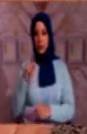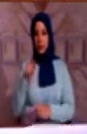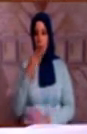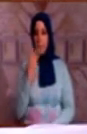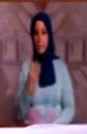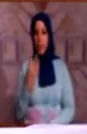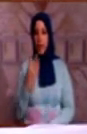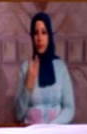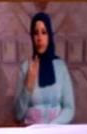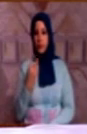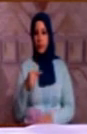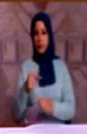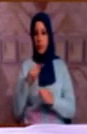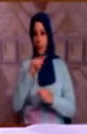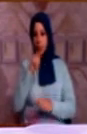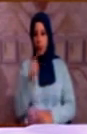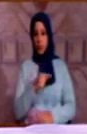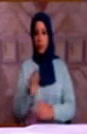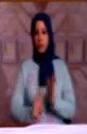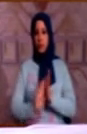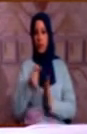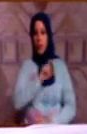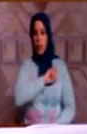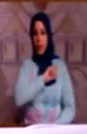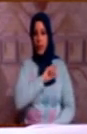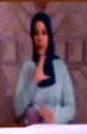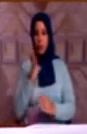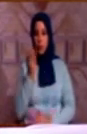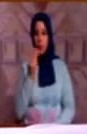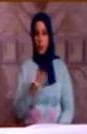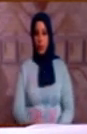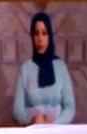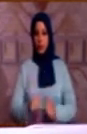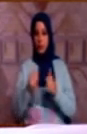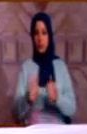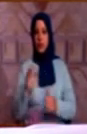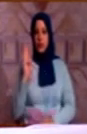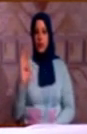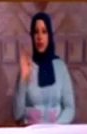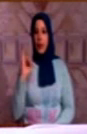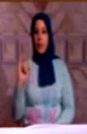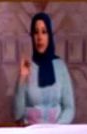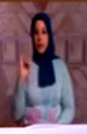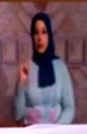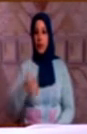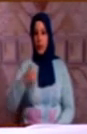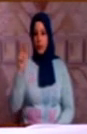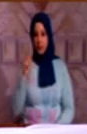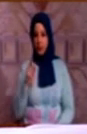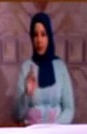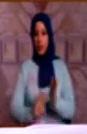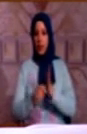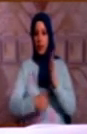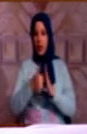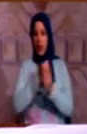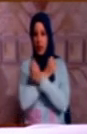2,4% من اجمالي عدد الطلاب الذين ادوا امتحان الكيمياء نسبه النجاح في امتحان ماده